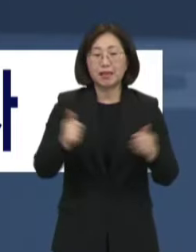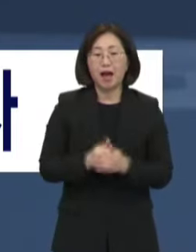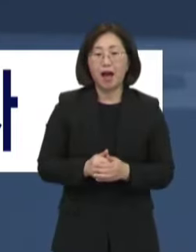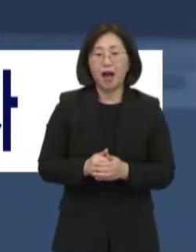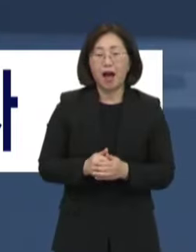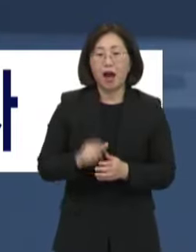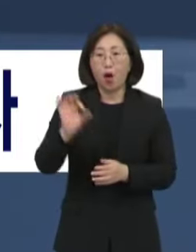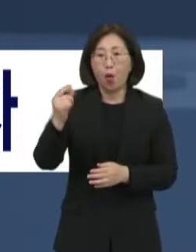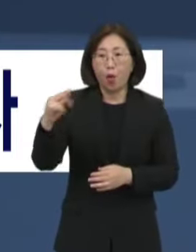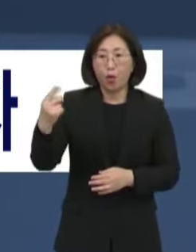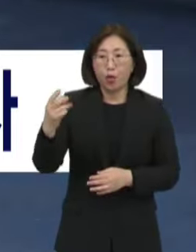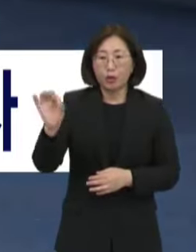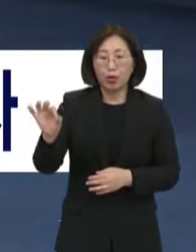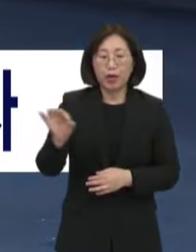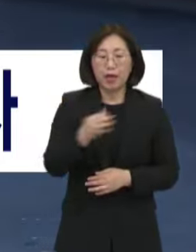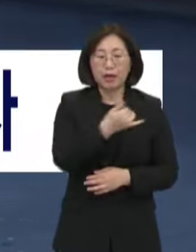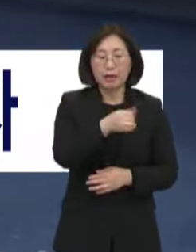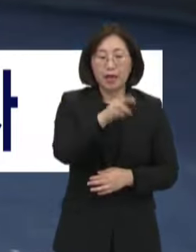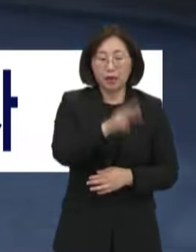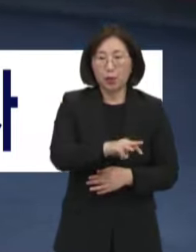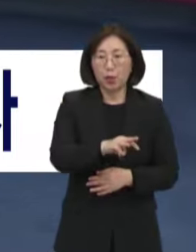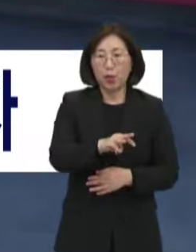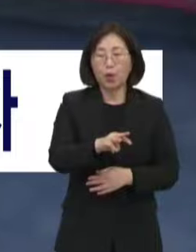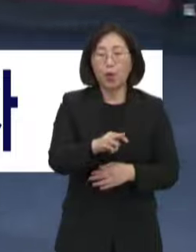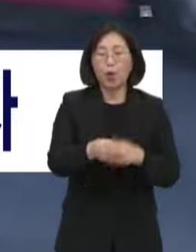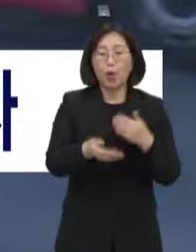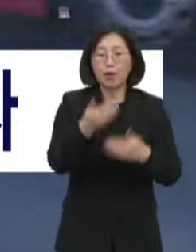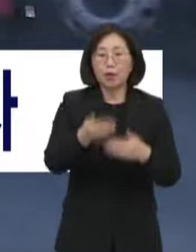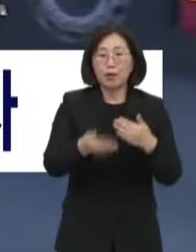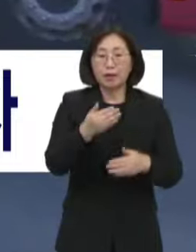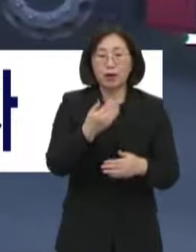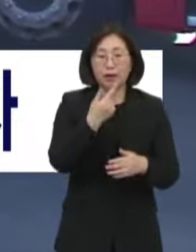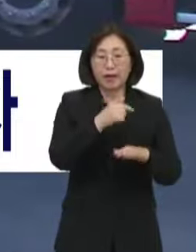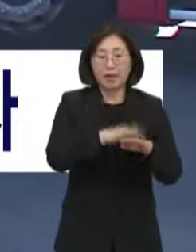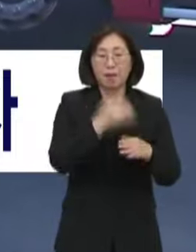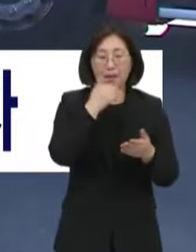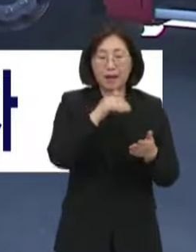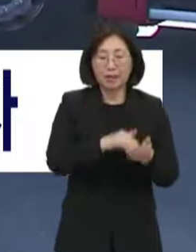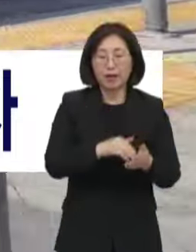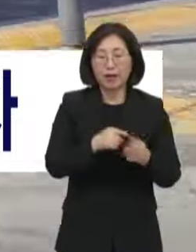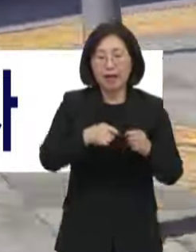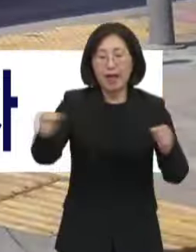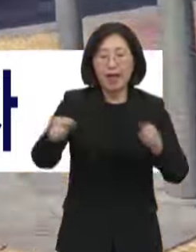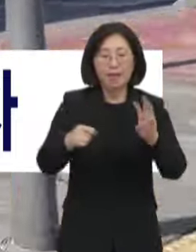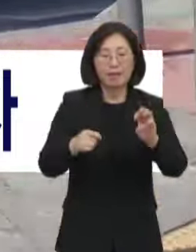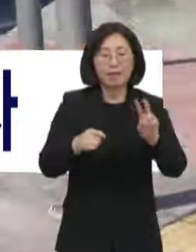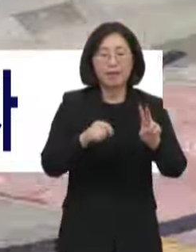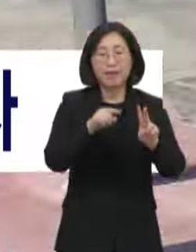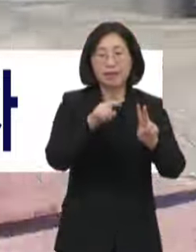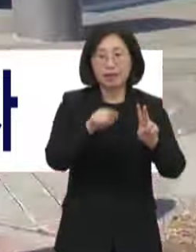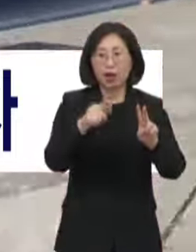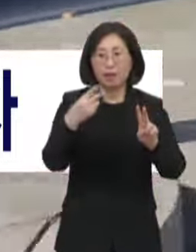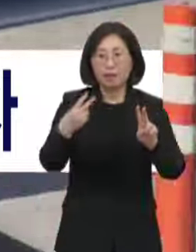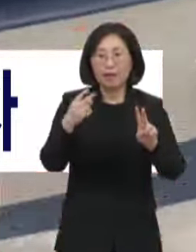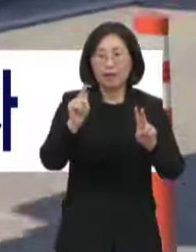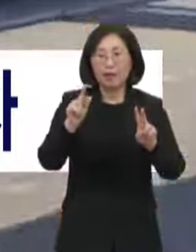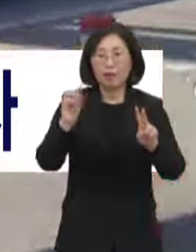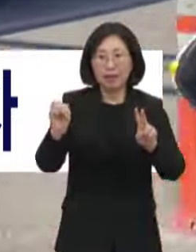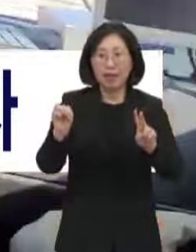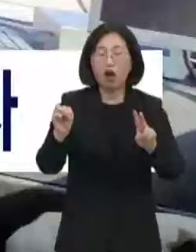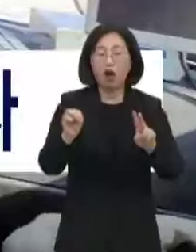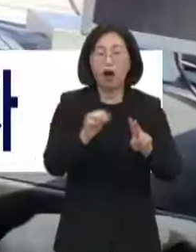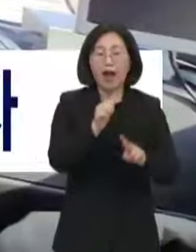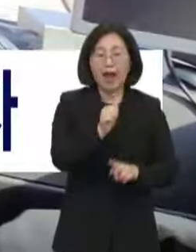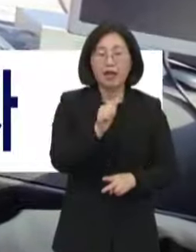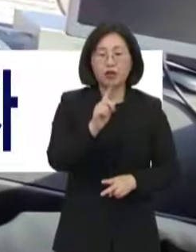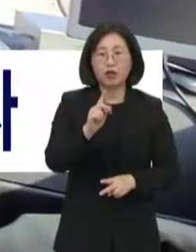청주 오송역에서 세종고속버스터미널, 대전 반성역 사이 32.2km를 운행하는 A2와 A3